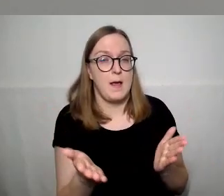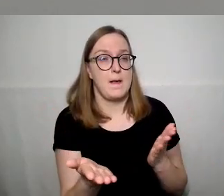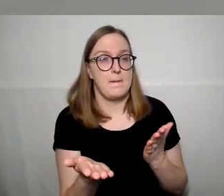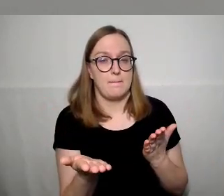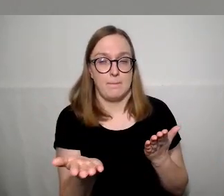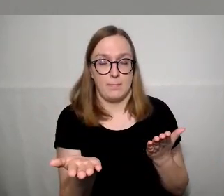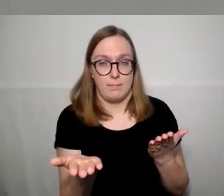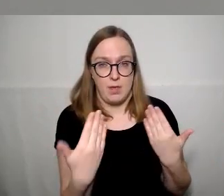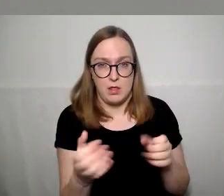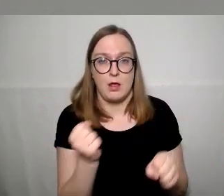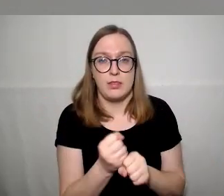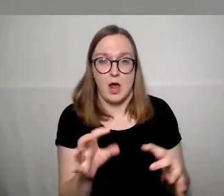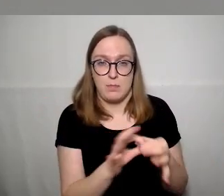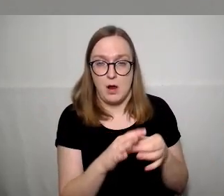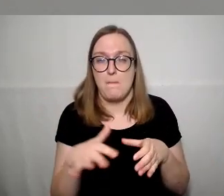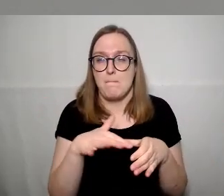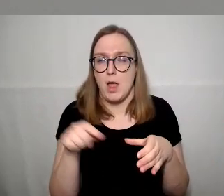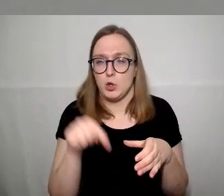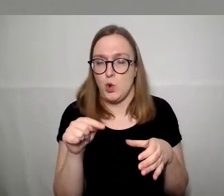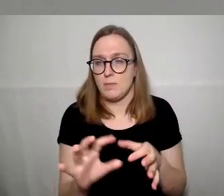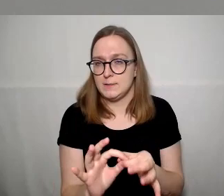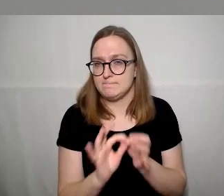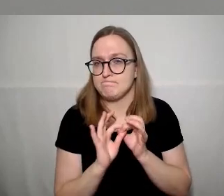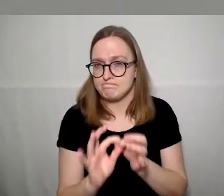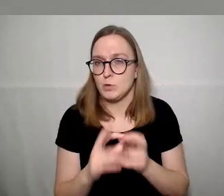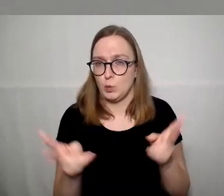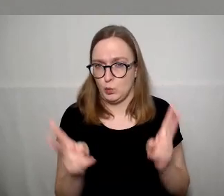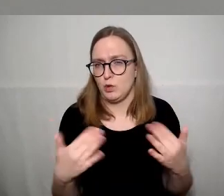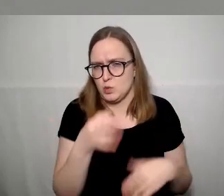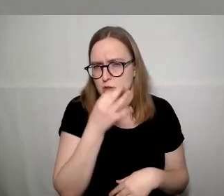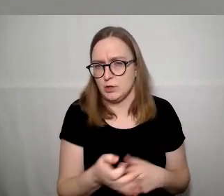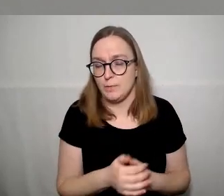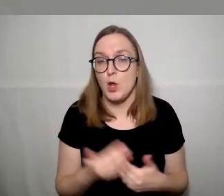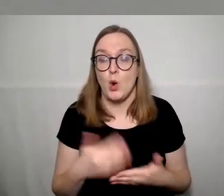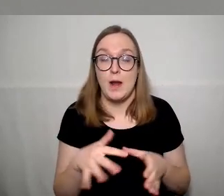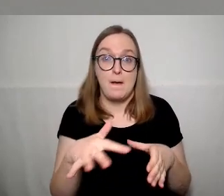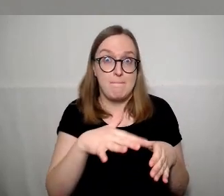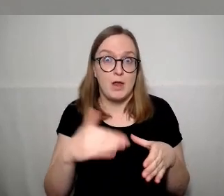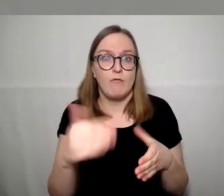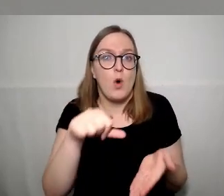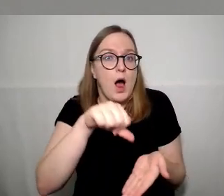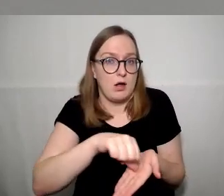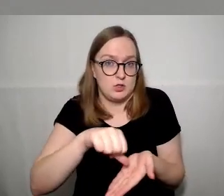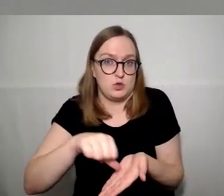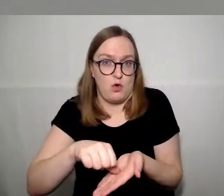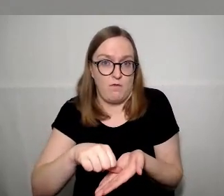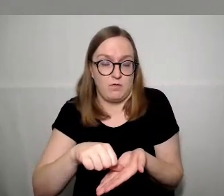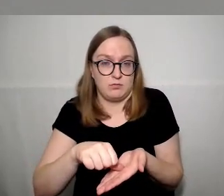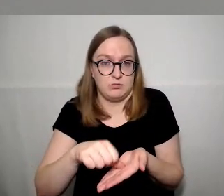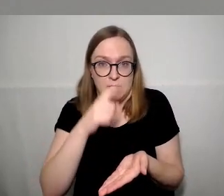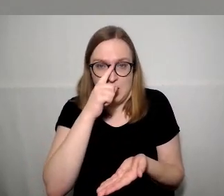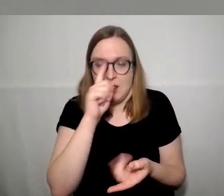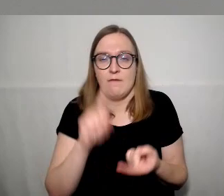bendradarbiavimą, kaip ir sakiau, su bendruomenėmis. Kadangi bendruomenės atstovauja gyventojus tam tikrose